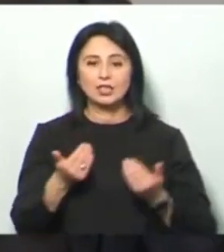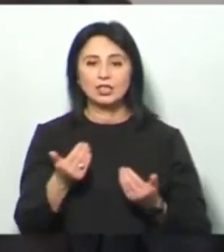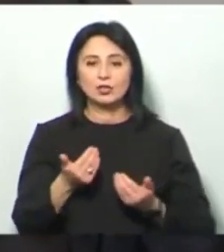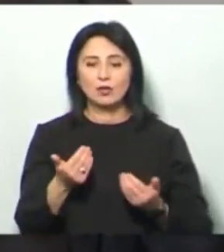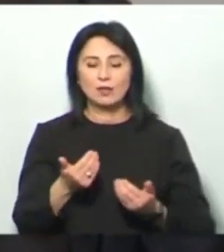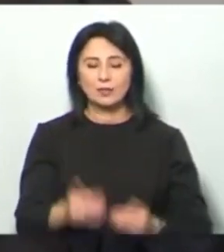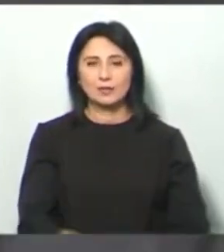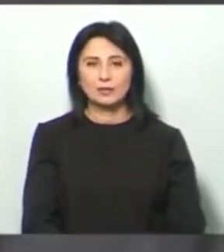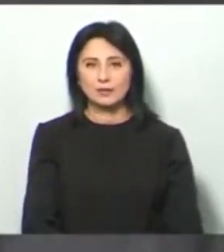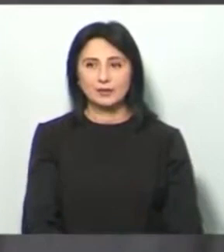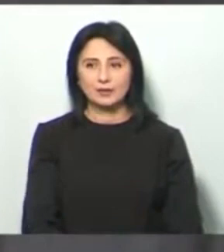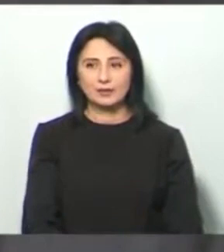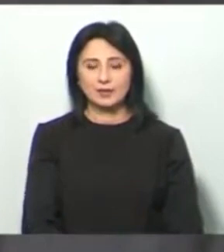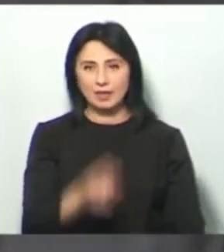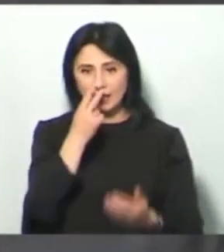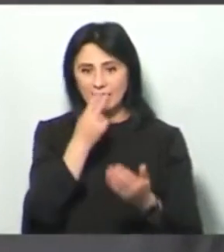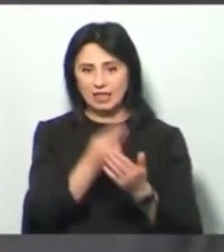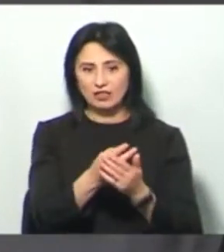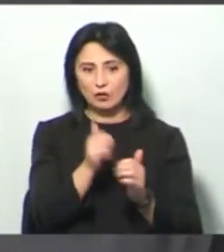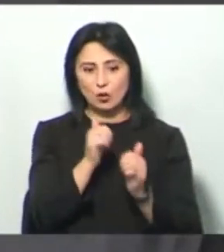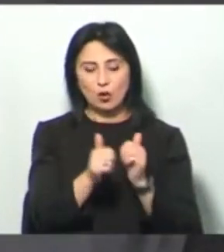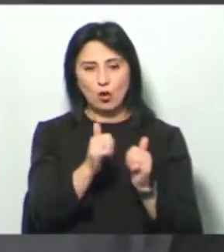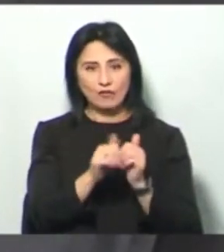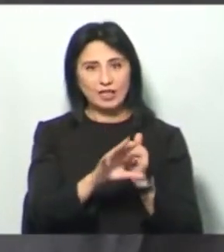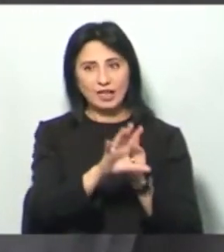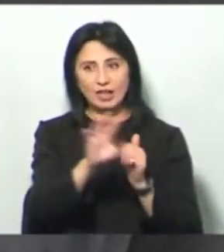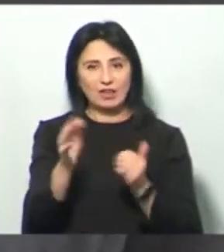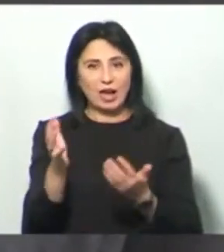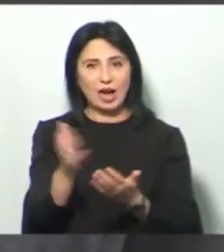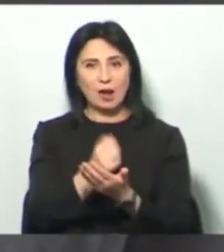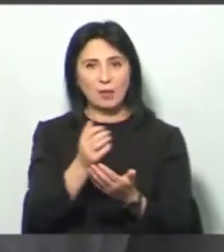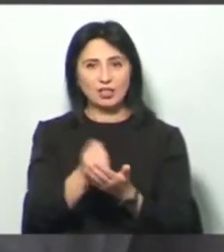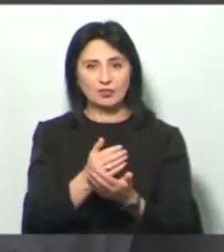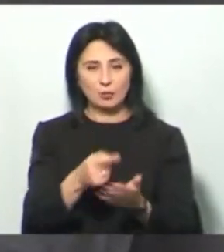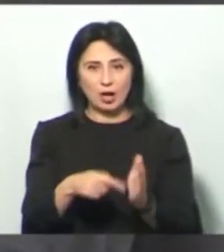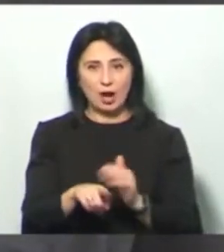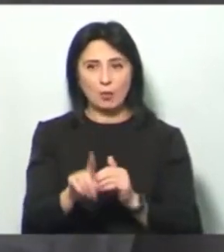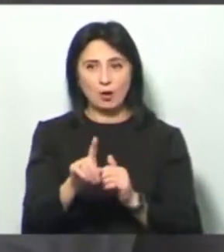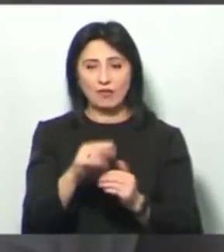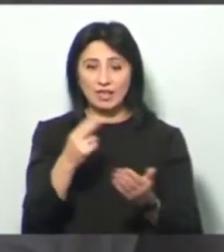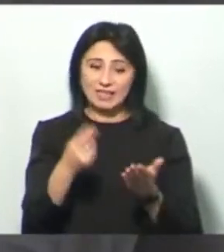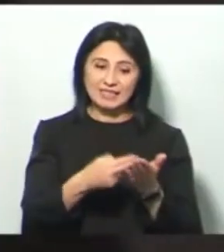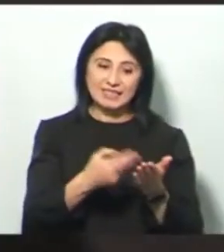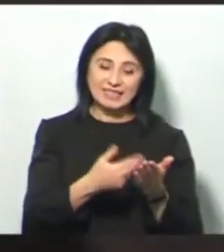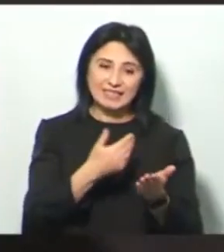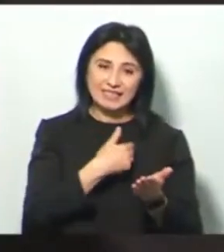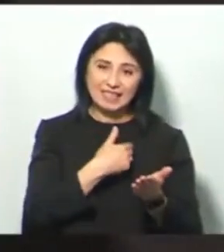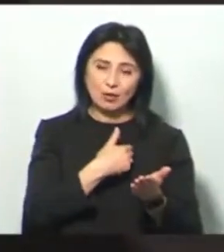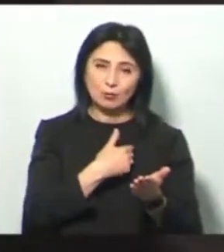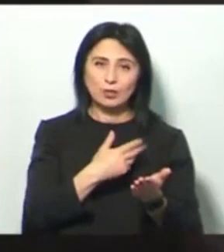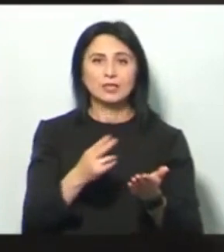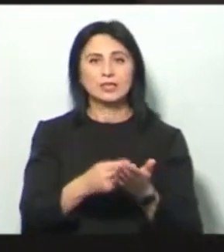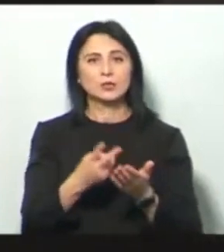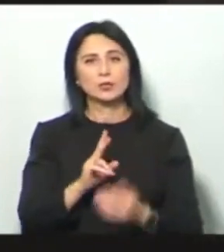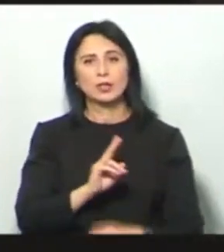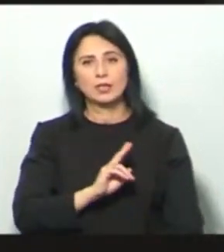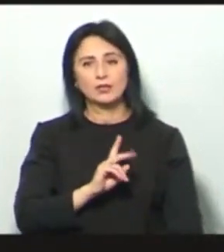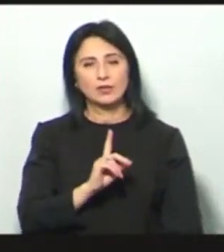ცხოვრებას გიჩვენებს და ყოველთვის ყველგან გამარჯვებულია მოხვა. წიგნი უნდა გიყვარდეს